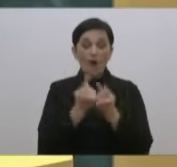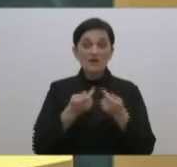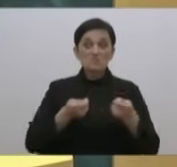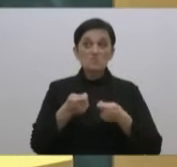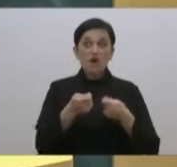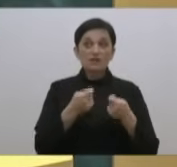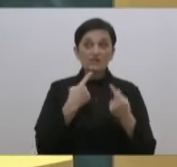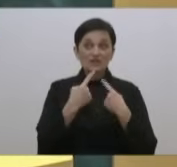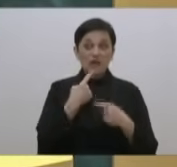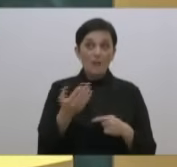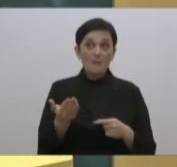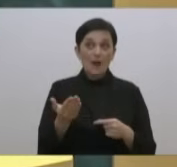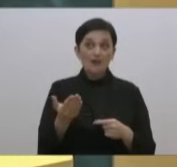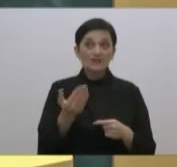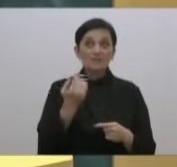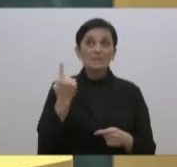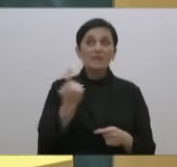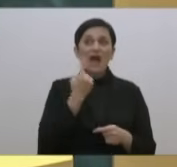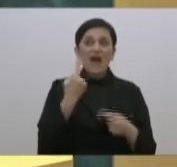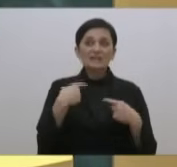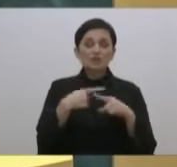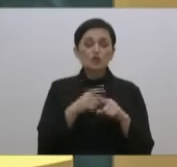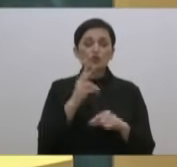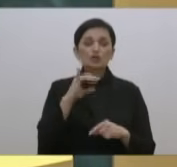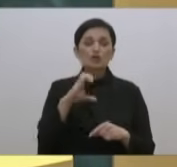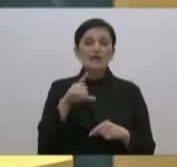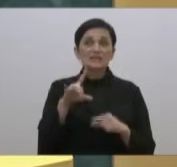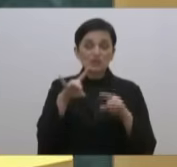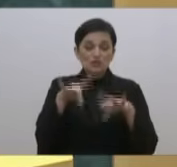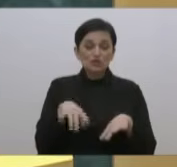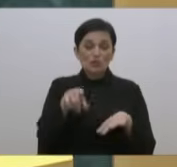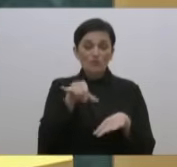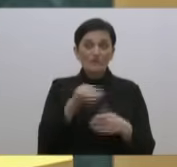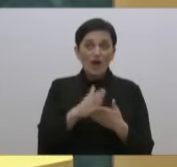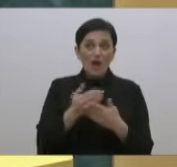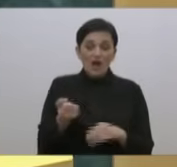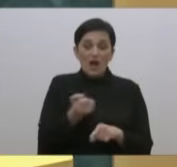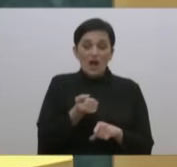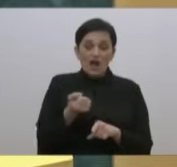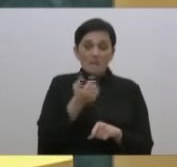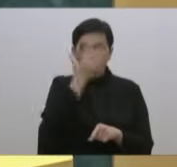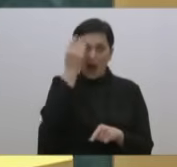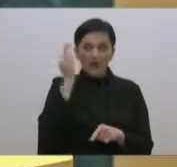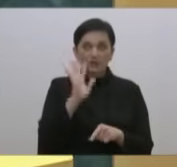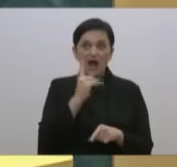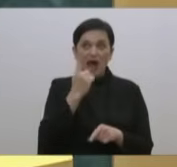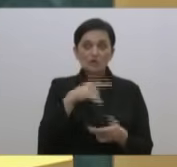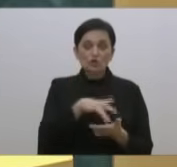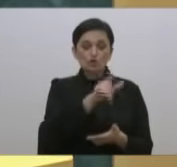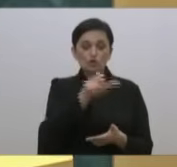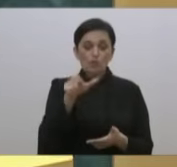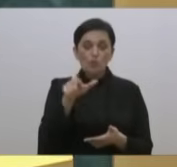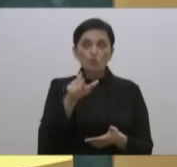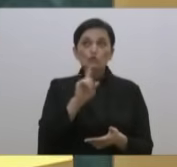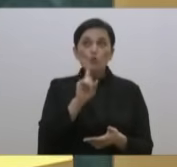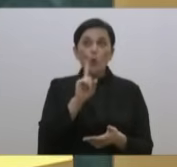martorii bazi la paracop, da, eha, eita de teoriul, șansa, da, maditoben, amasitoben, arunda dagvauic, de sarcert, mokala, ke zamko,